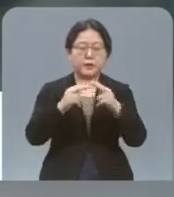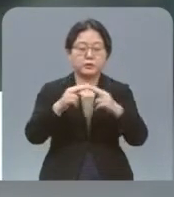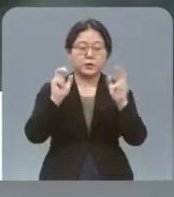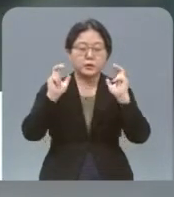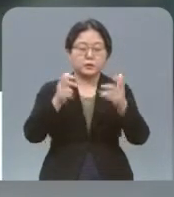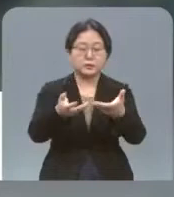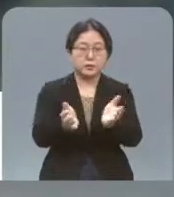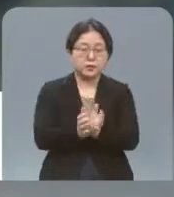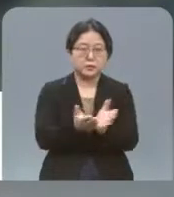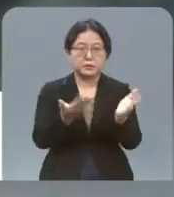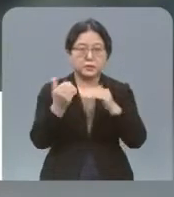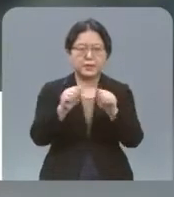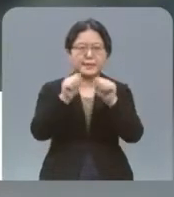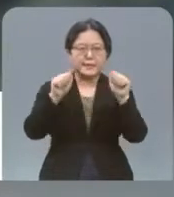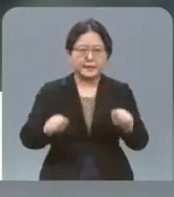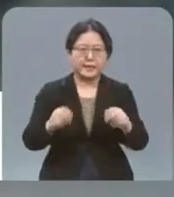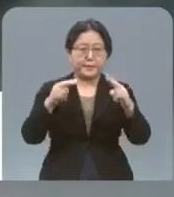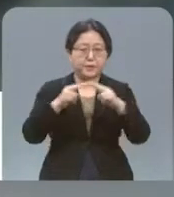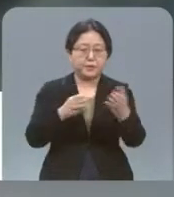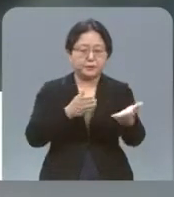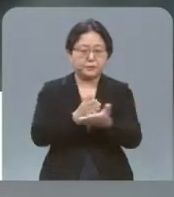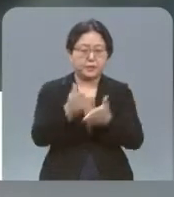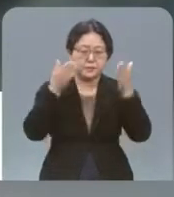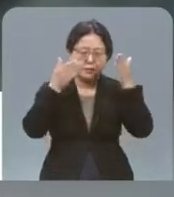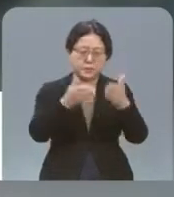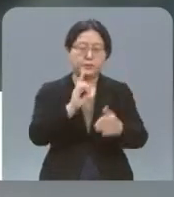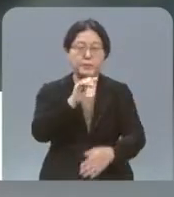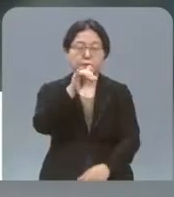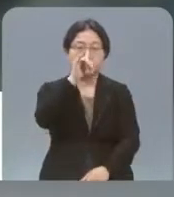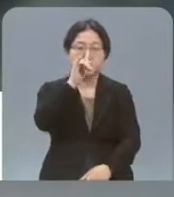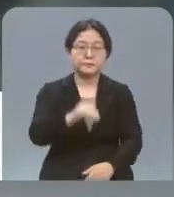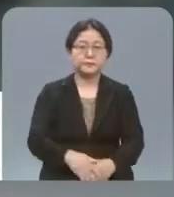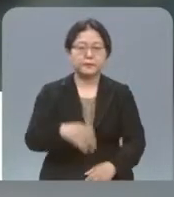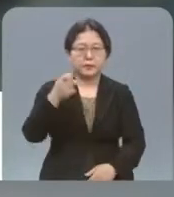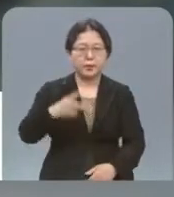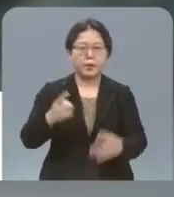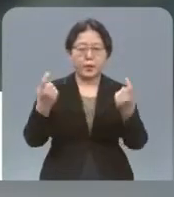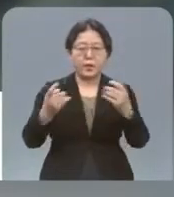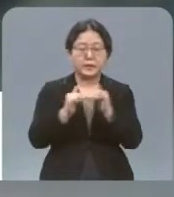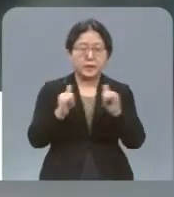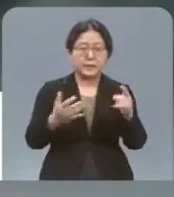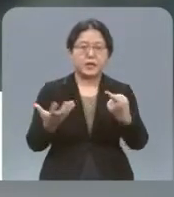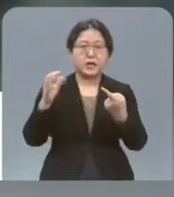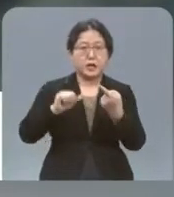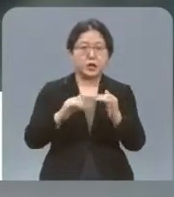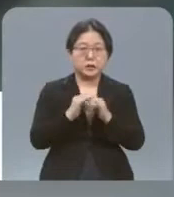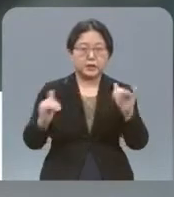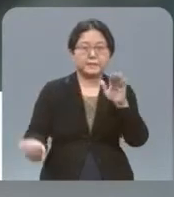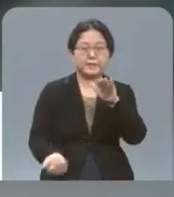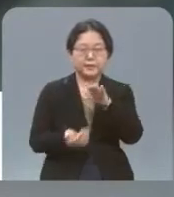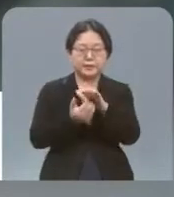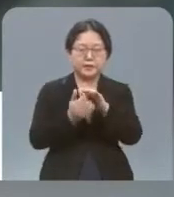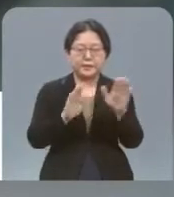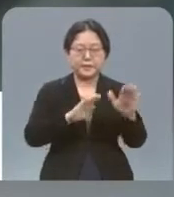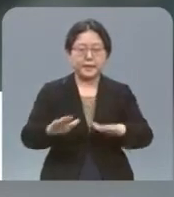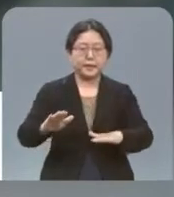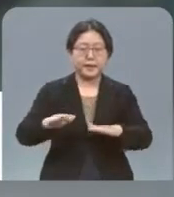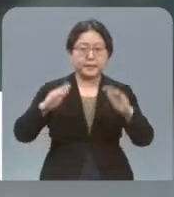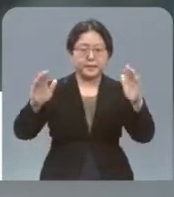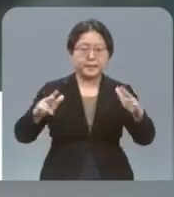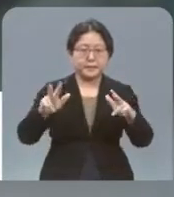위해 시스템 반도체 분야를 공략하겠다고 밝혔습니다. 또 관광객 1억 명 달성과 해상풍력